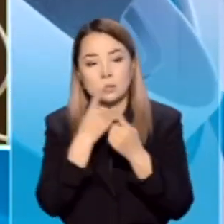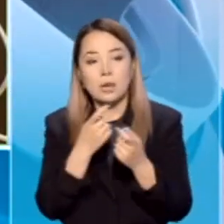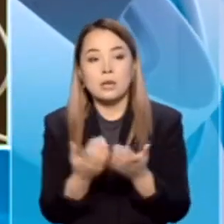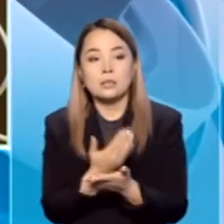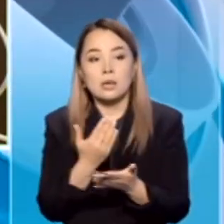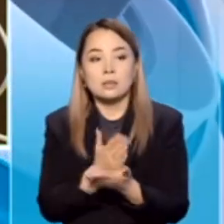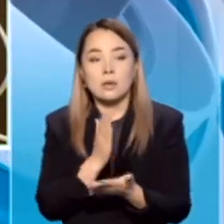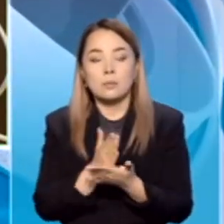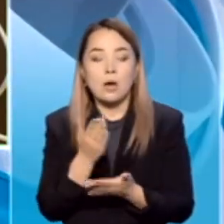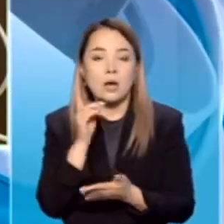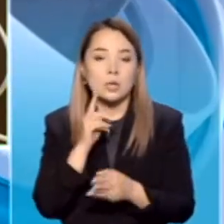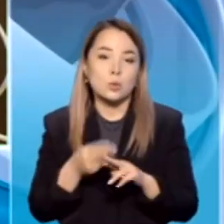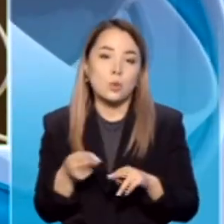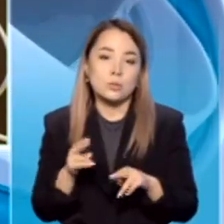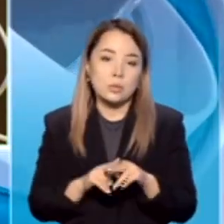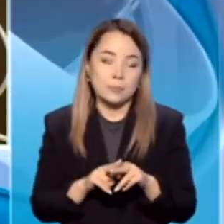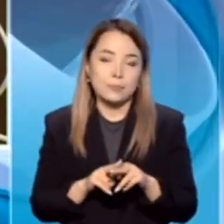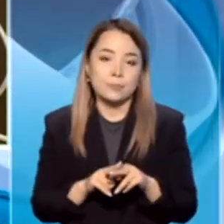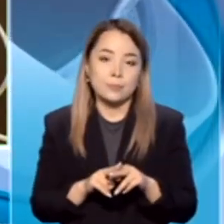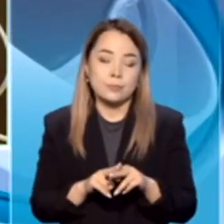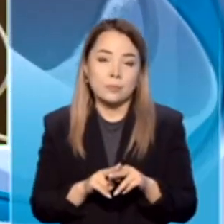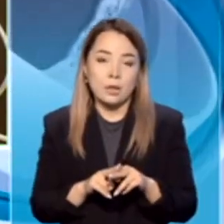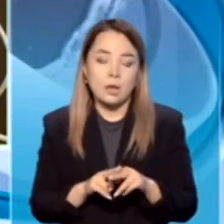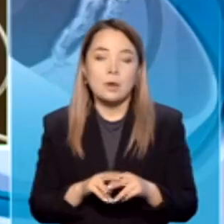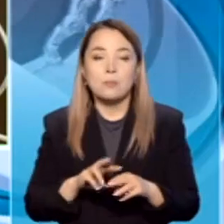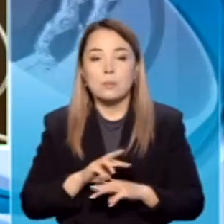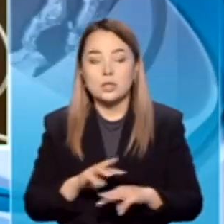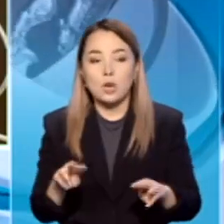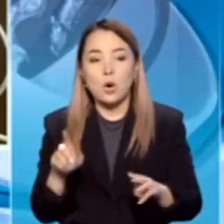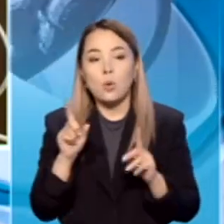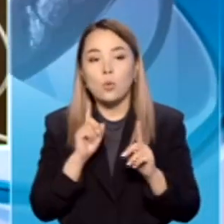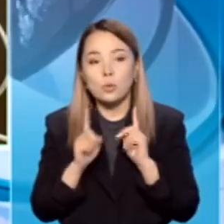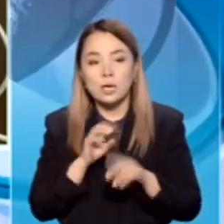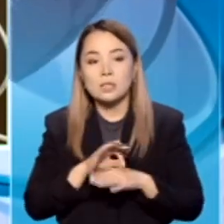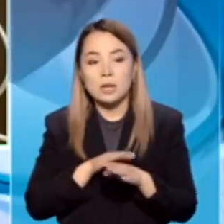жасады. Мендегі әзірге ақпарат осы. Мәжіліс